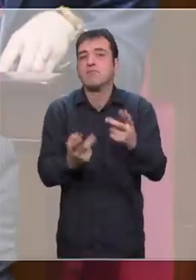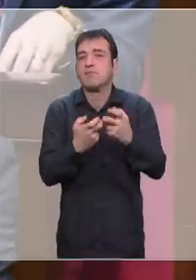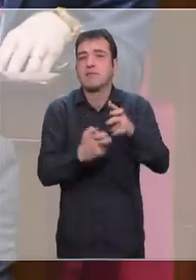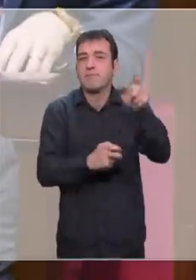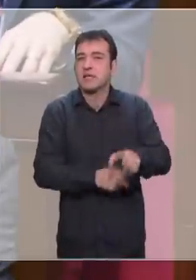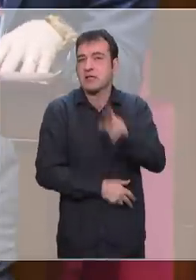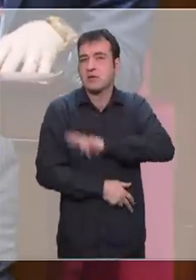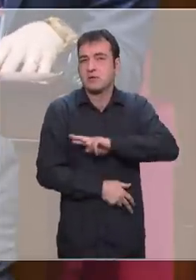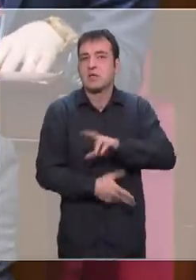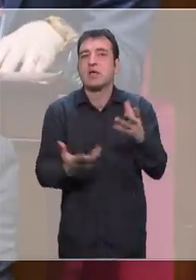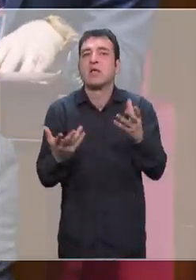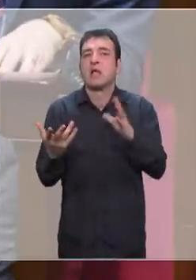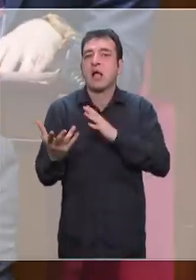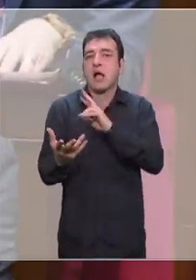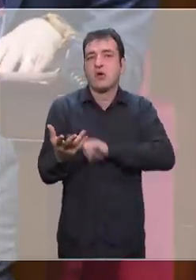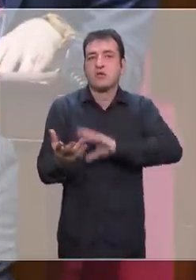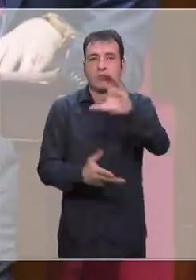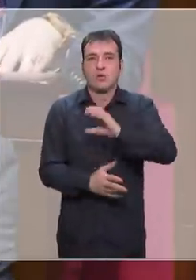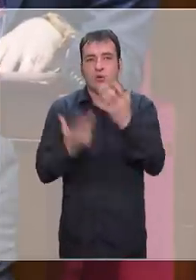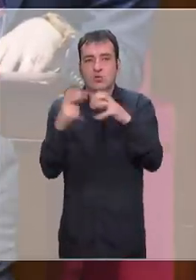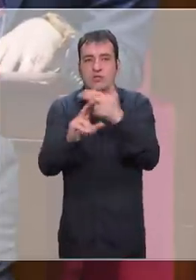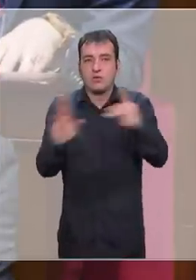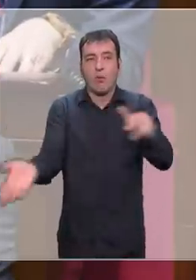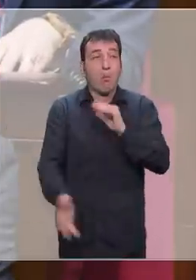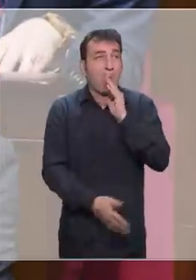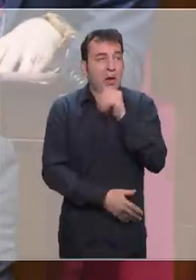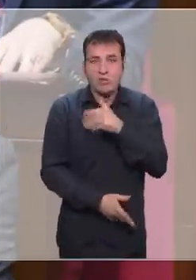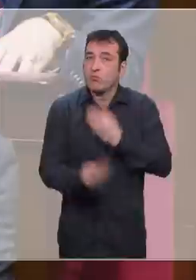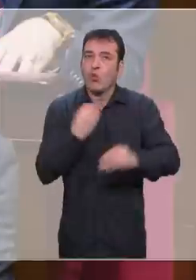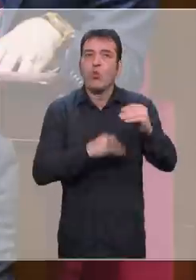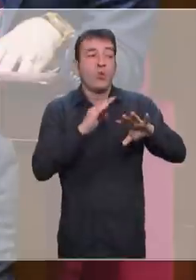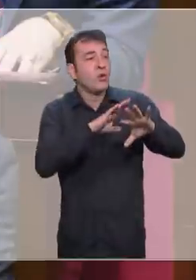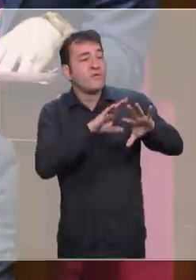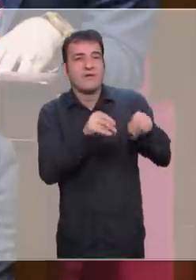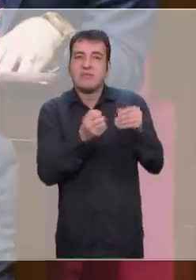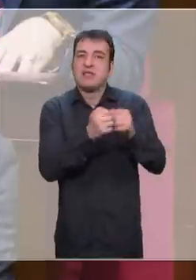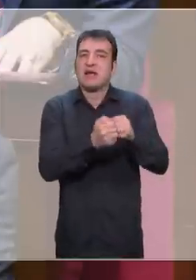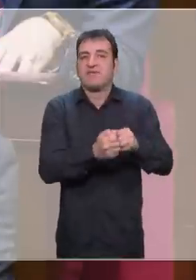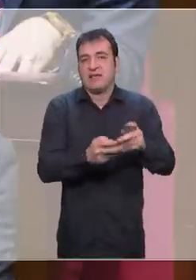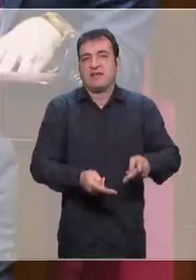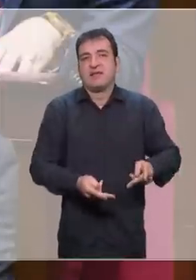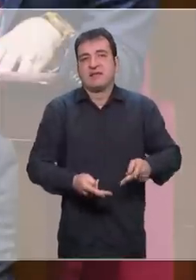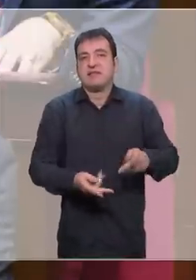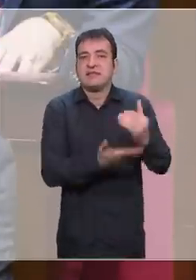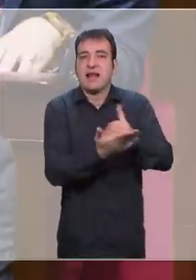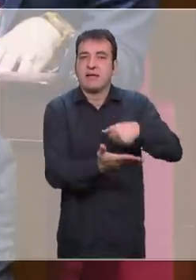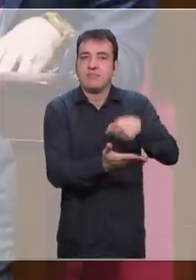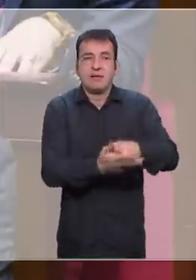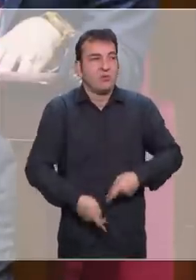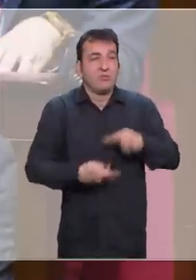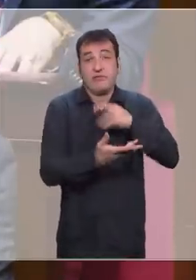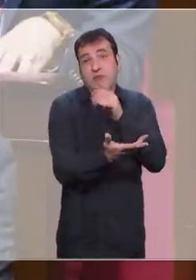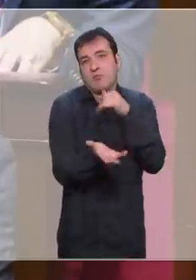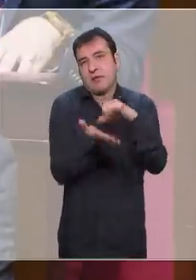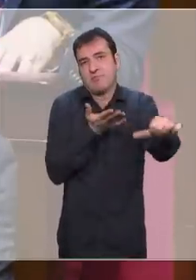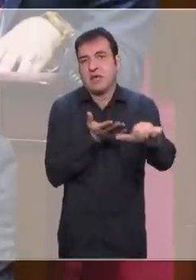une pension de 800 euros ou pour un foyer qui vit avec un SMIC. C'est impossible et insupportable. Nous demandons donc l'égalité pour